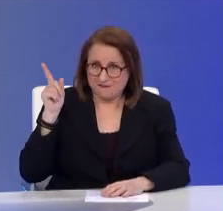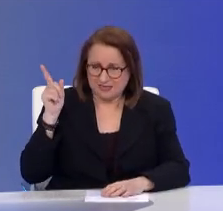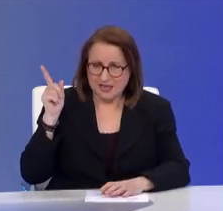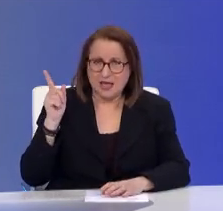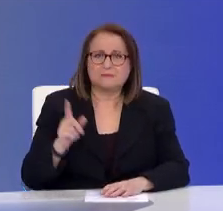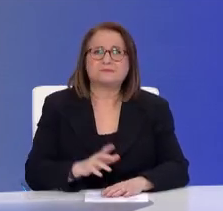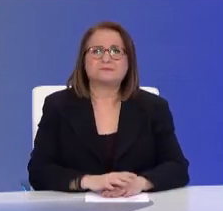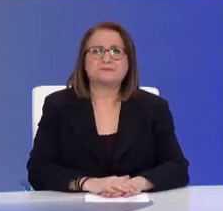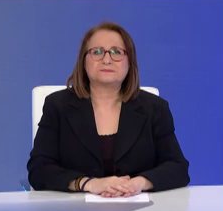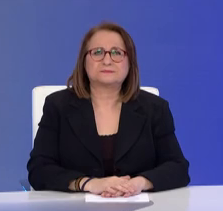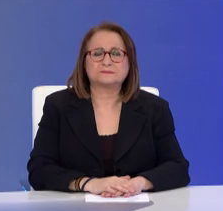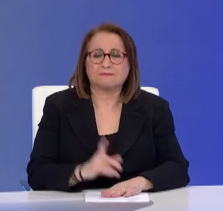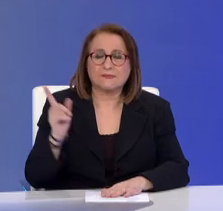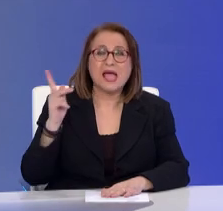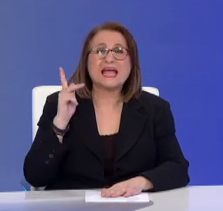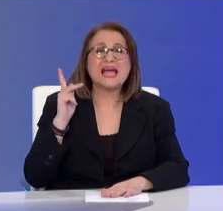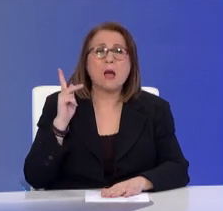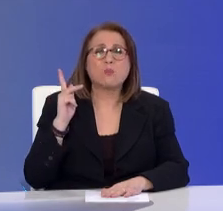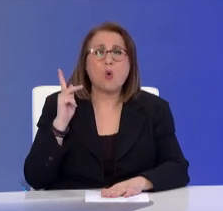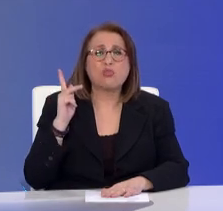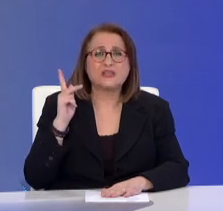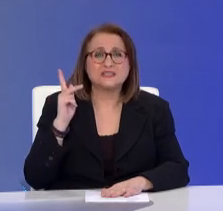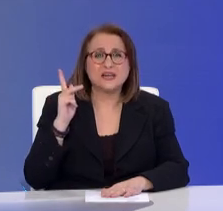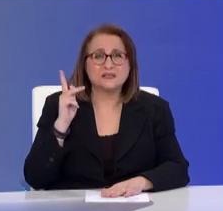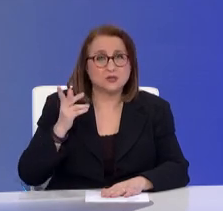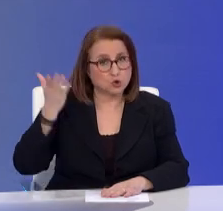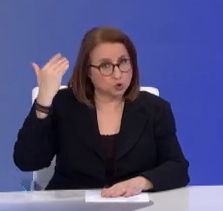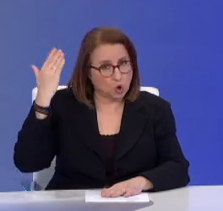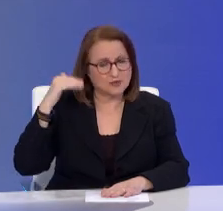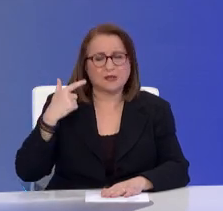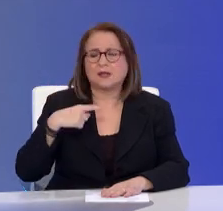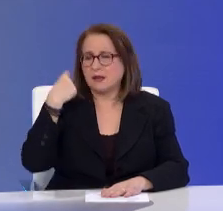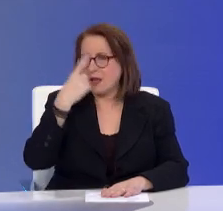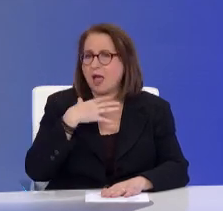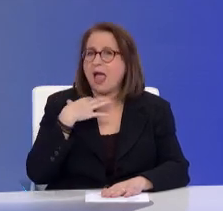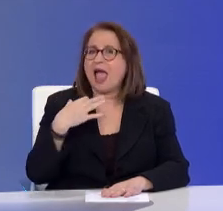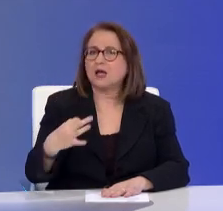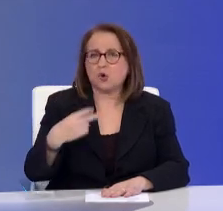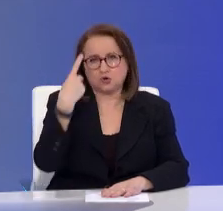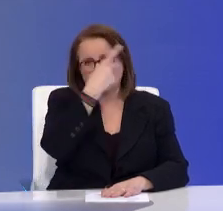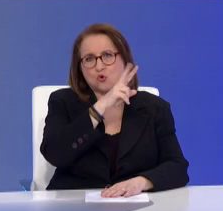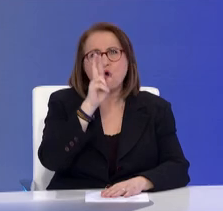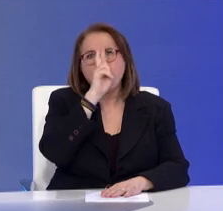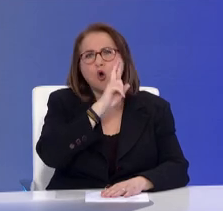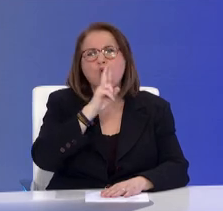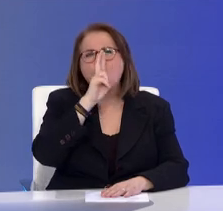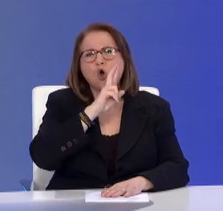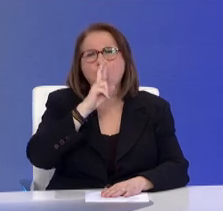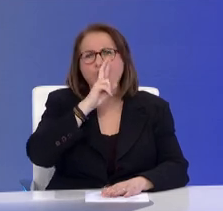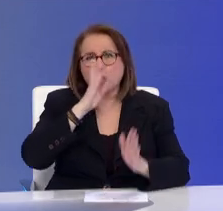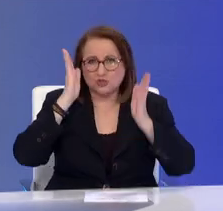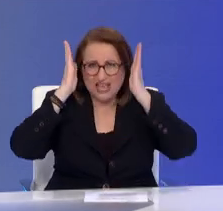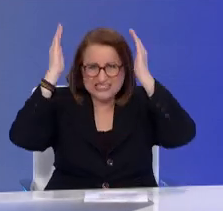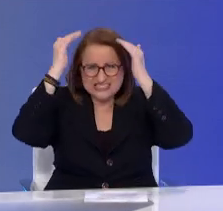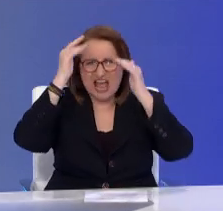Ελβετία, ο Καποδίστριας ήταν εκπρόσωπος του Τσάρου και αργότερα στο